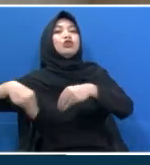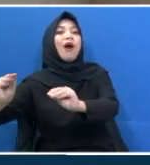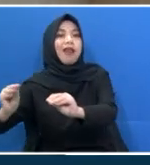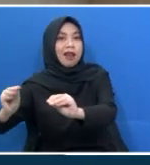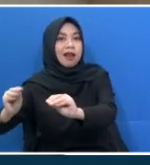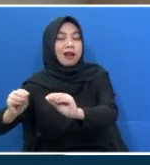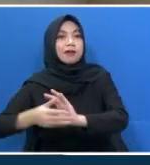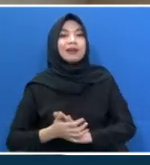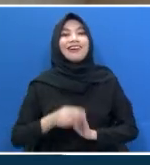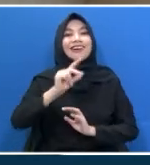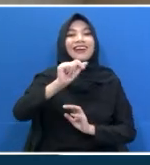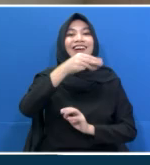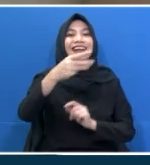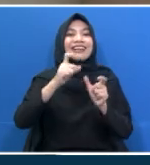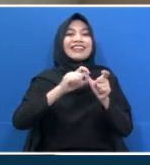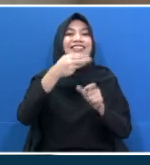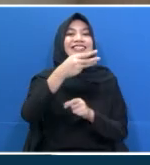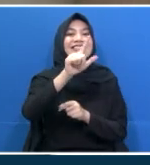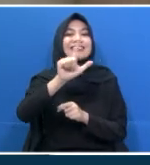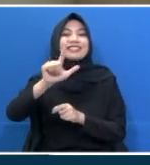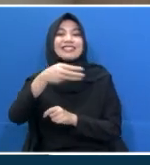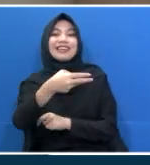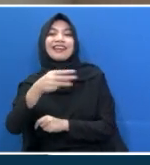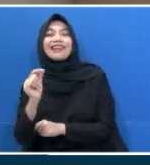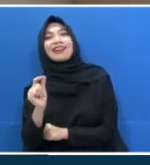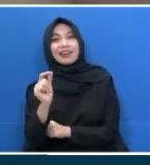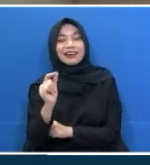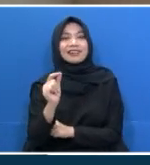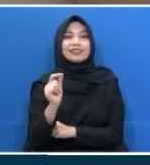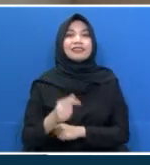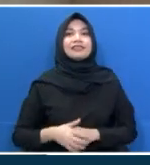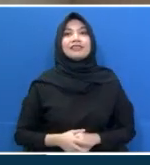Berapa nilai investasi yang dikumpulkan oleh para? Jadi